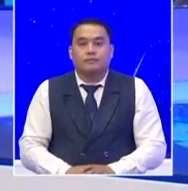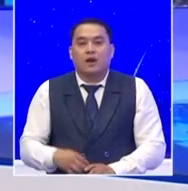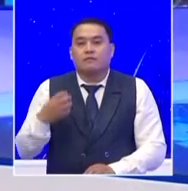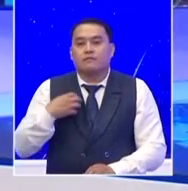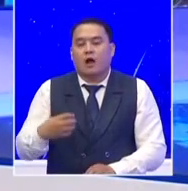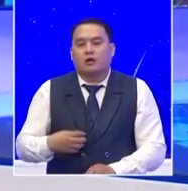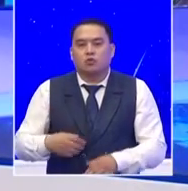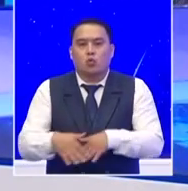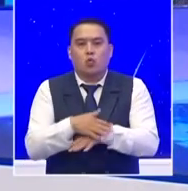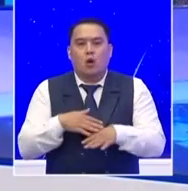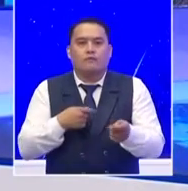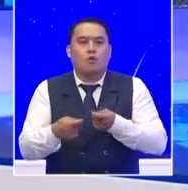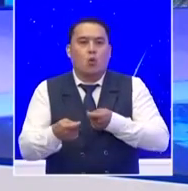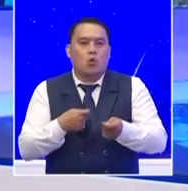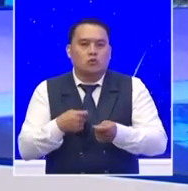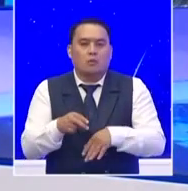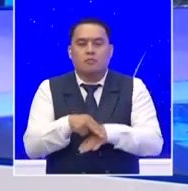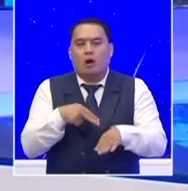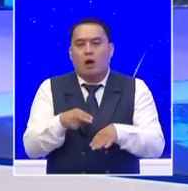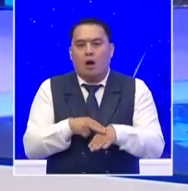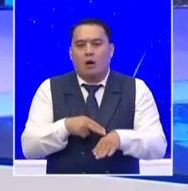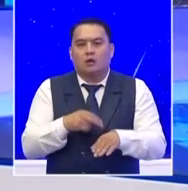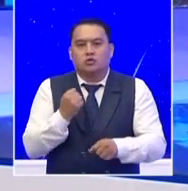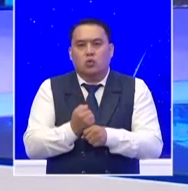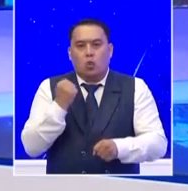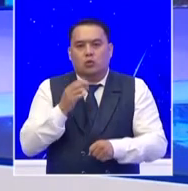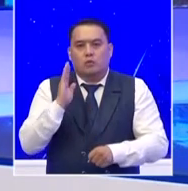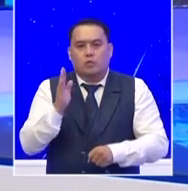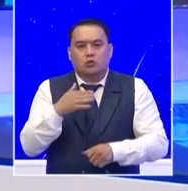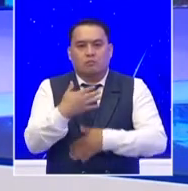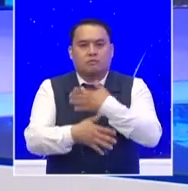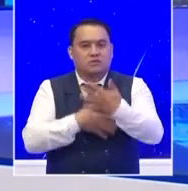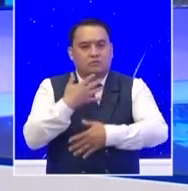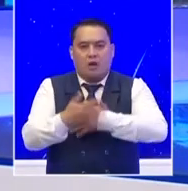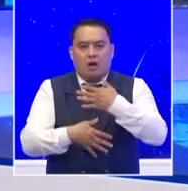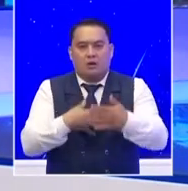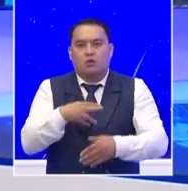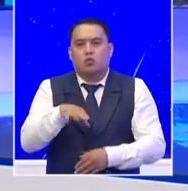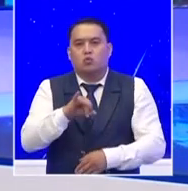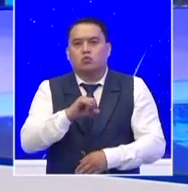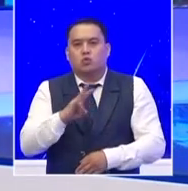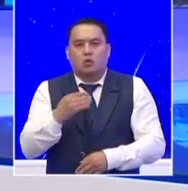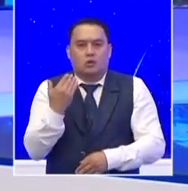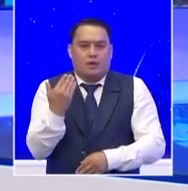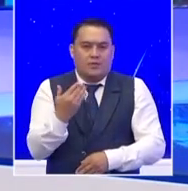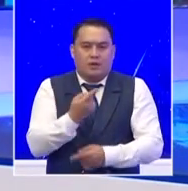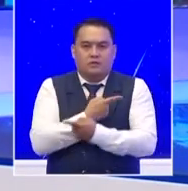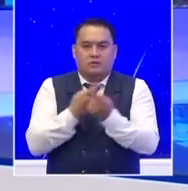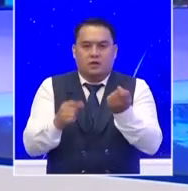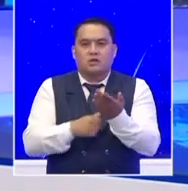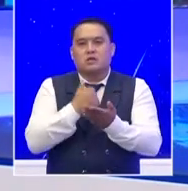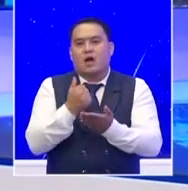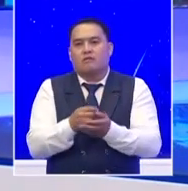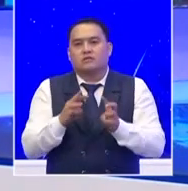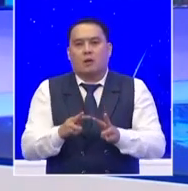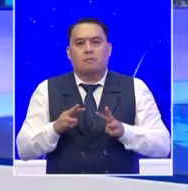Французские власти и силы правопорядка готовы дать чрезвычайно жесткий ответ зачинщикам беспорядка в Дижоне. Об этом заявил во вторник госсекретарь